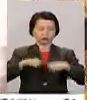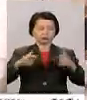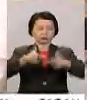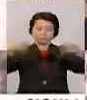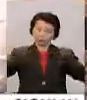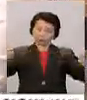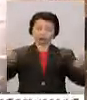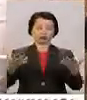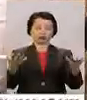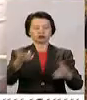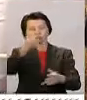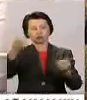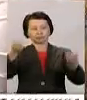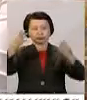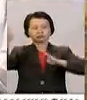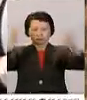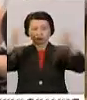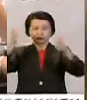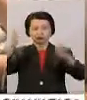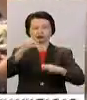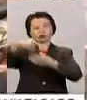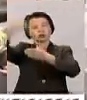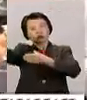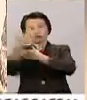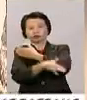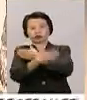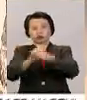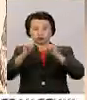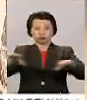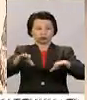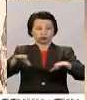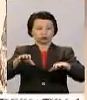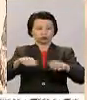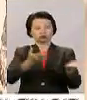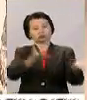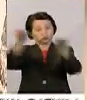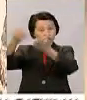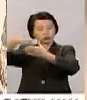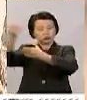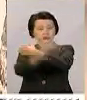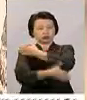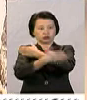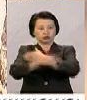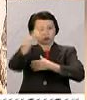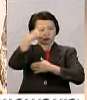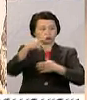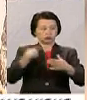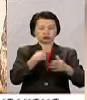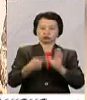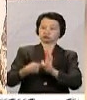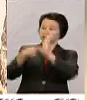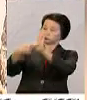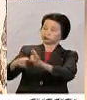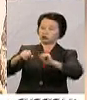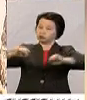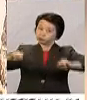sebab ramai di Malaysia, even di luar negara. Kita boleh bawa pasar ini ke luar negara untuk kita mengetengahkan